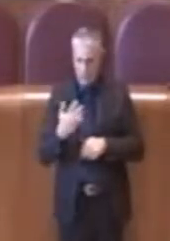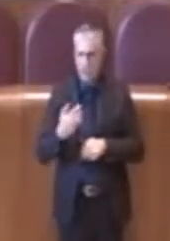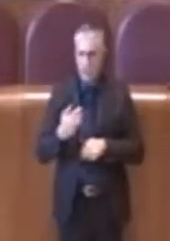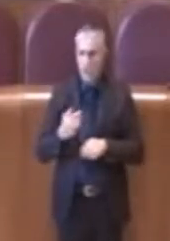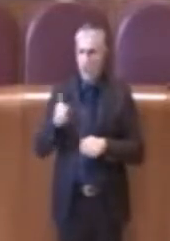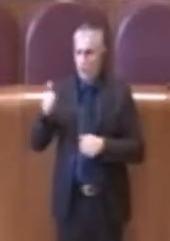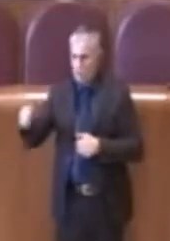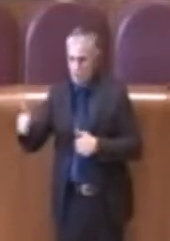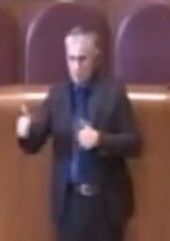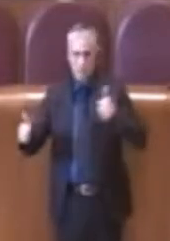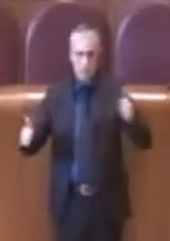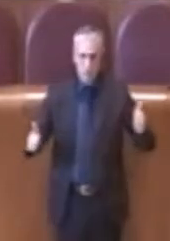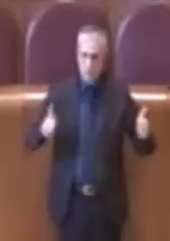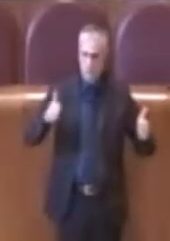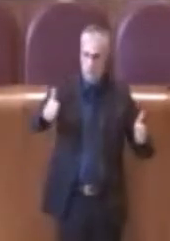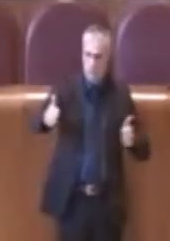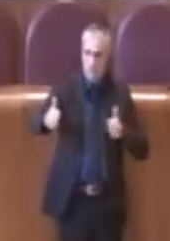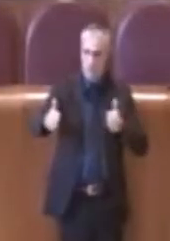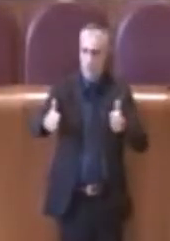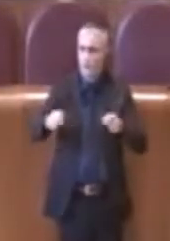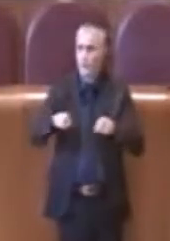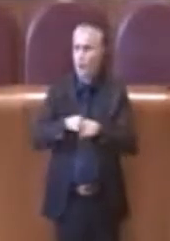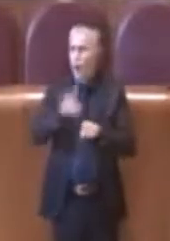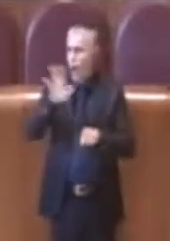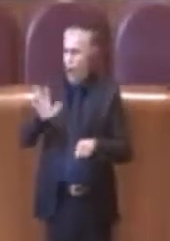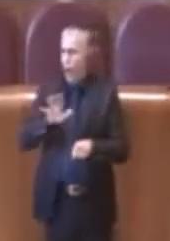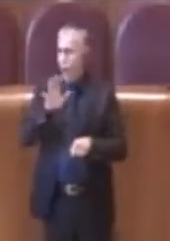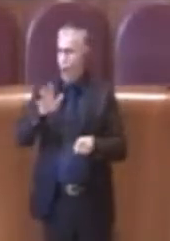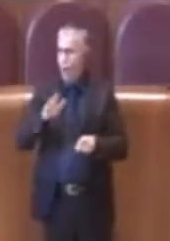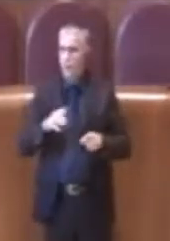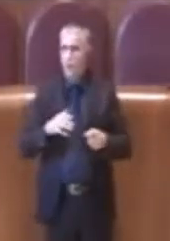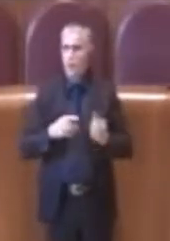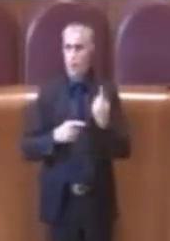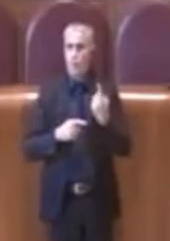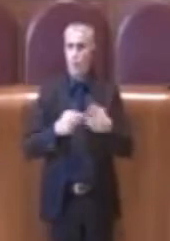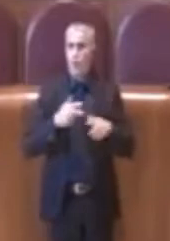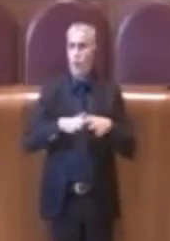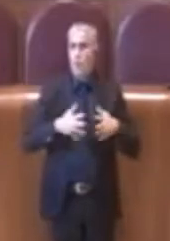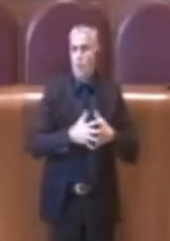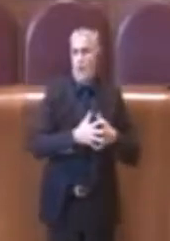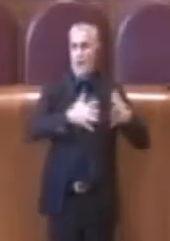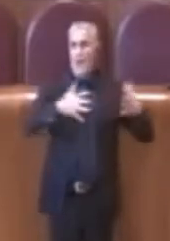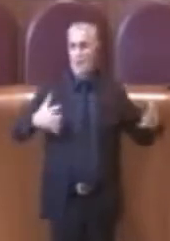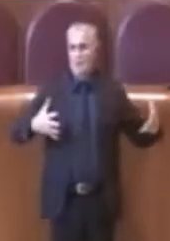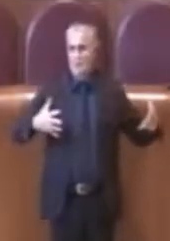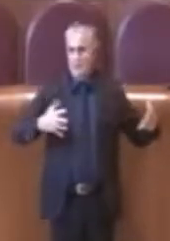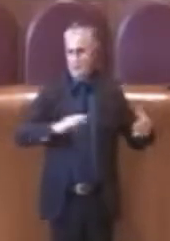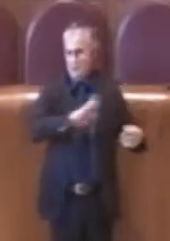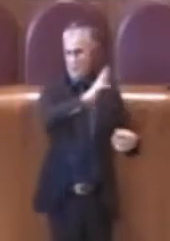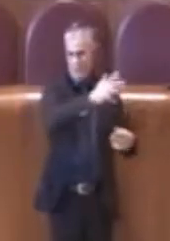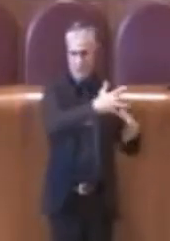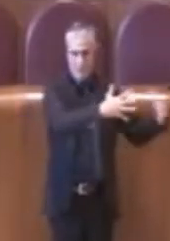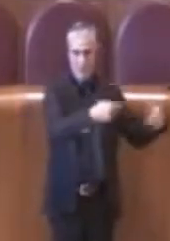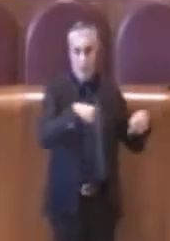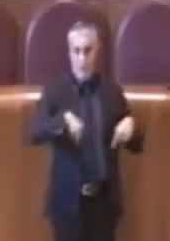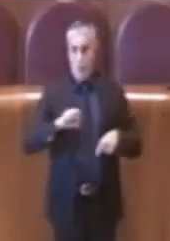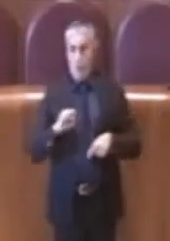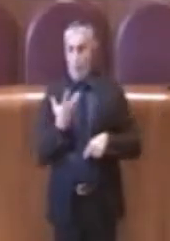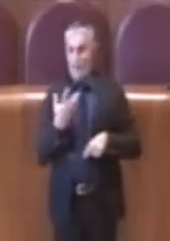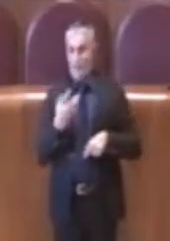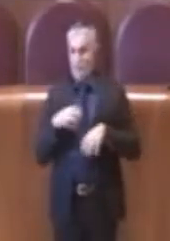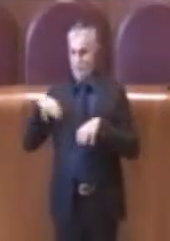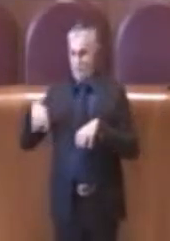come un grande comune delle altre regioni, e avendo ognuno di questi municipi delle